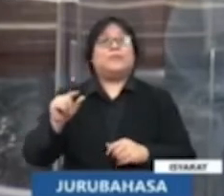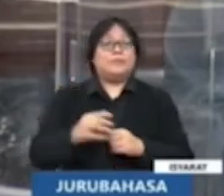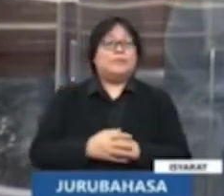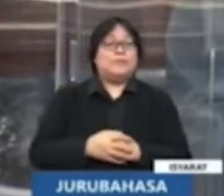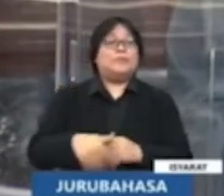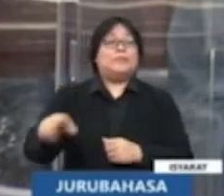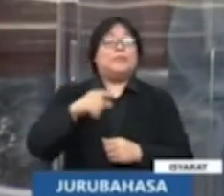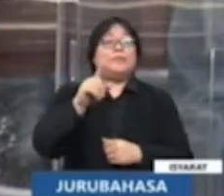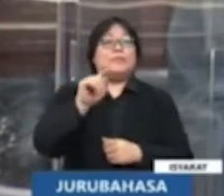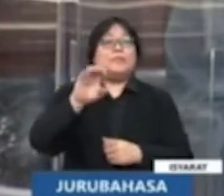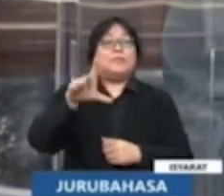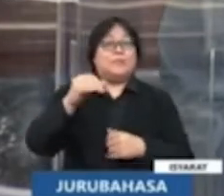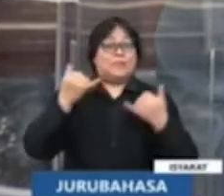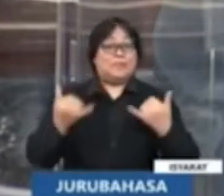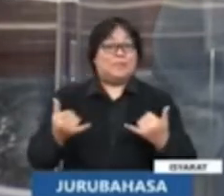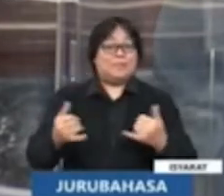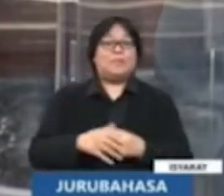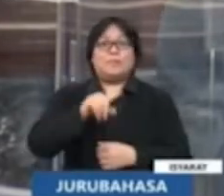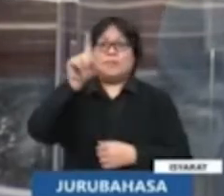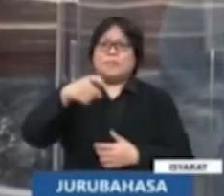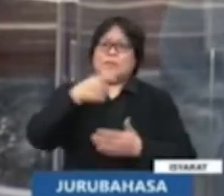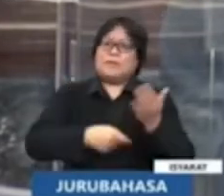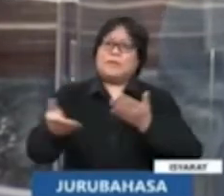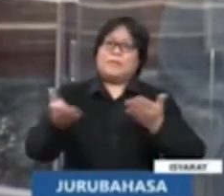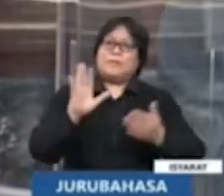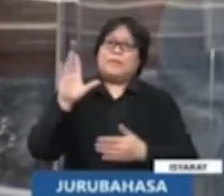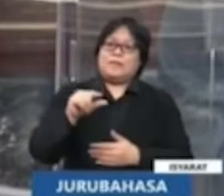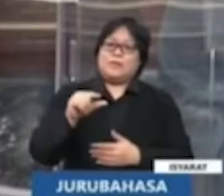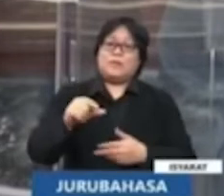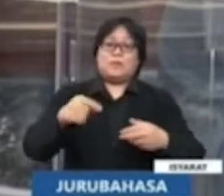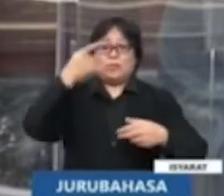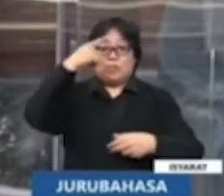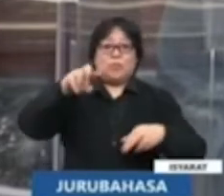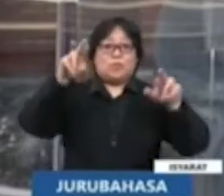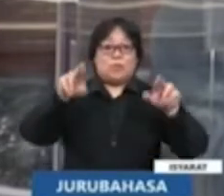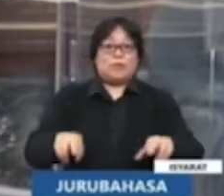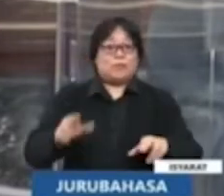dikenakan oleh syarikat telekomunikasi sekarang, adakah harga perkhidmatan 5G kepada